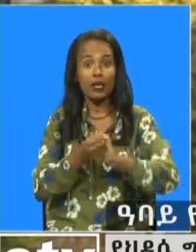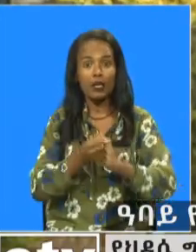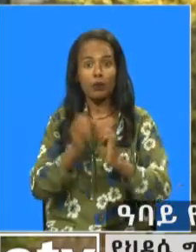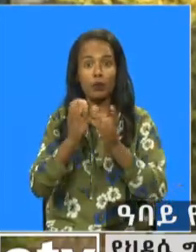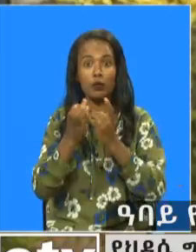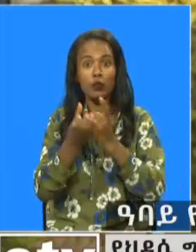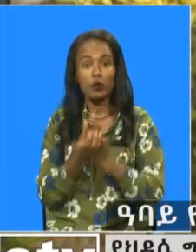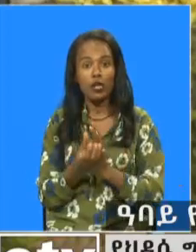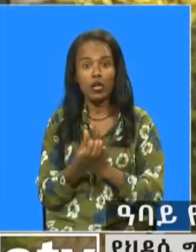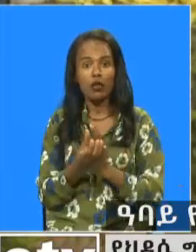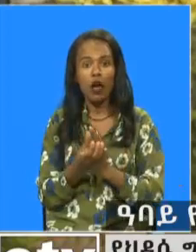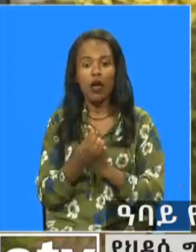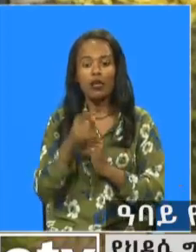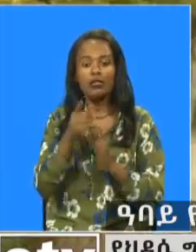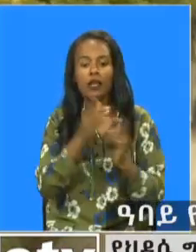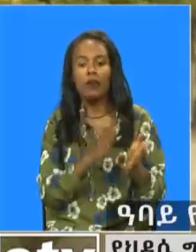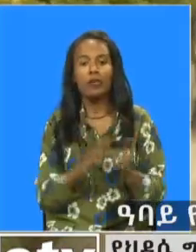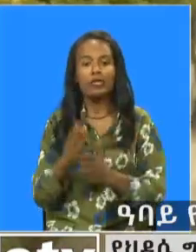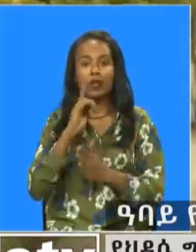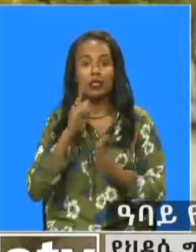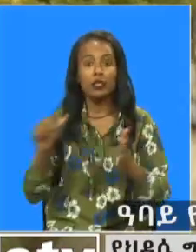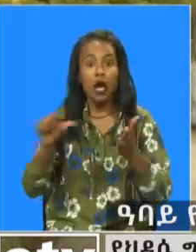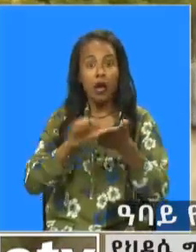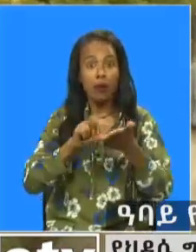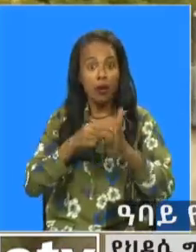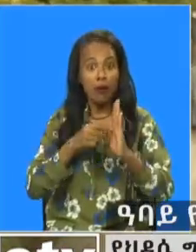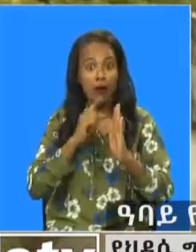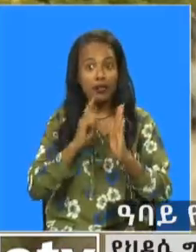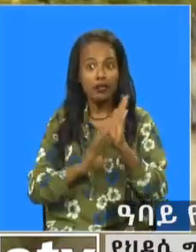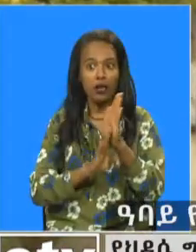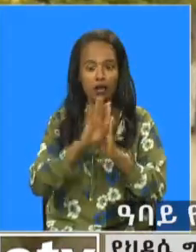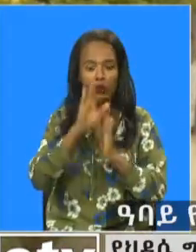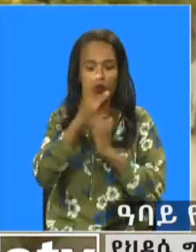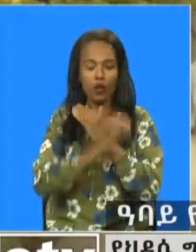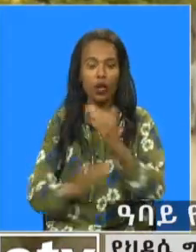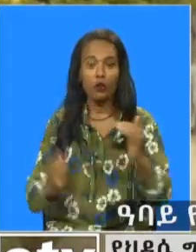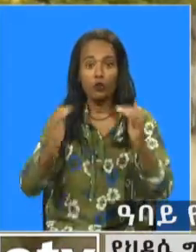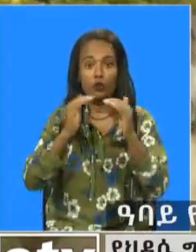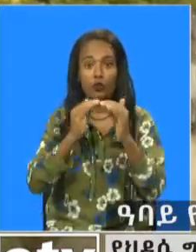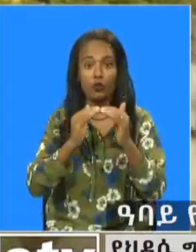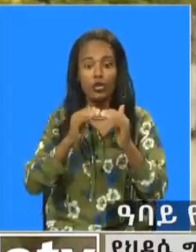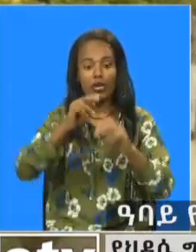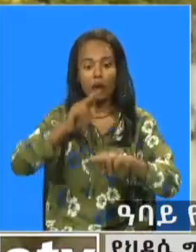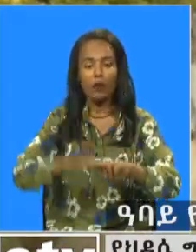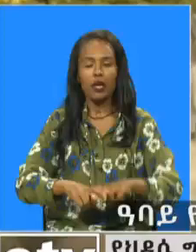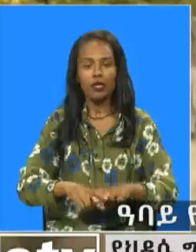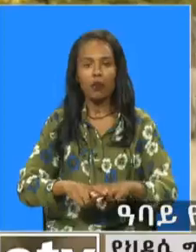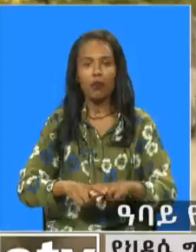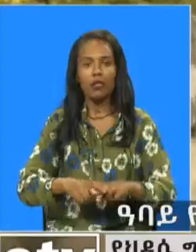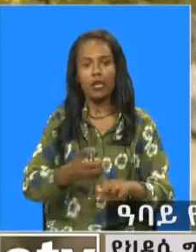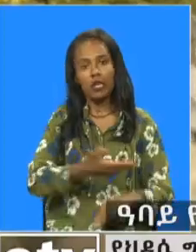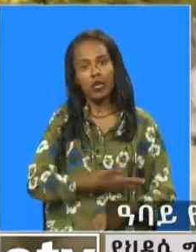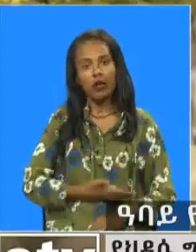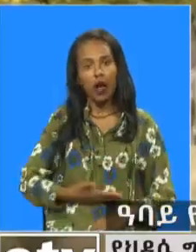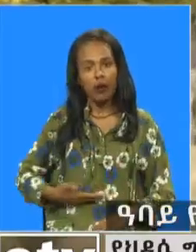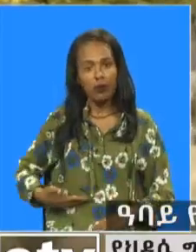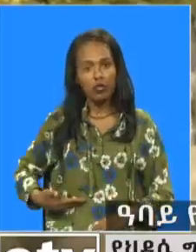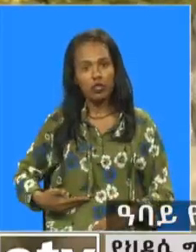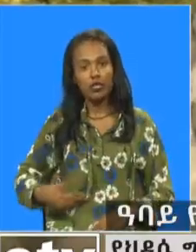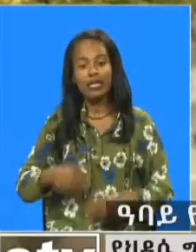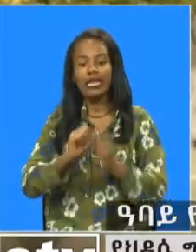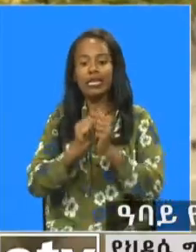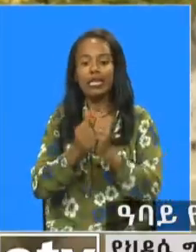ሁኔታ ማም ለዛ መዘጋጀት። አባይ ማለት ካደጉት አገሮች እኩል የሚያስቀምጠን ረሃባችንን፣